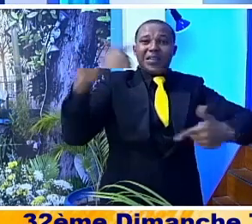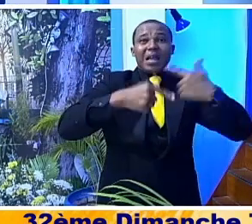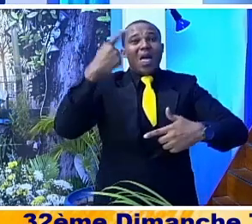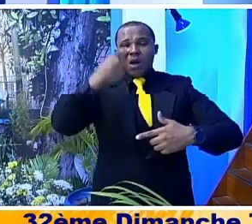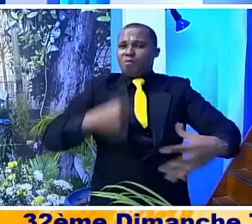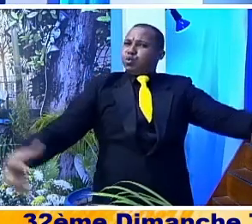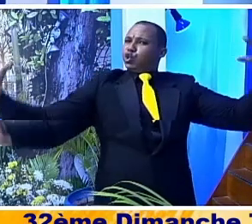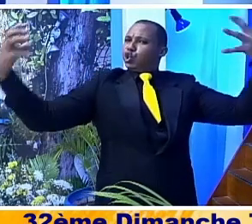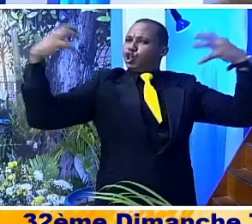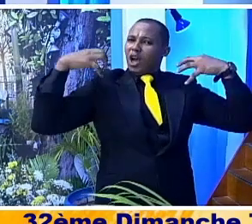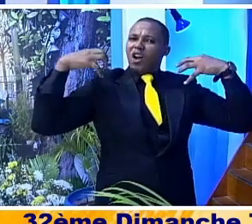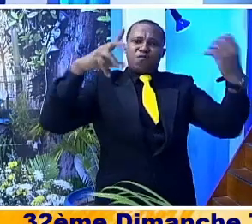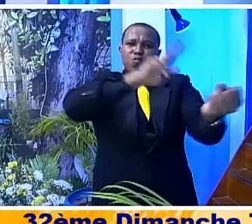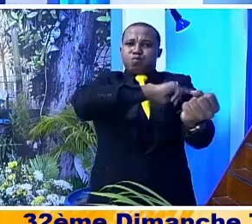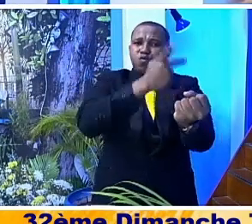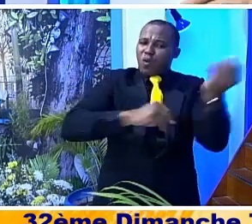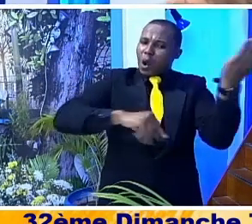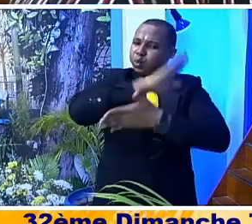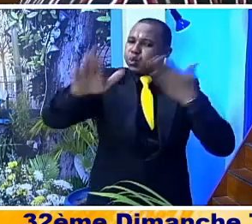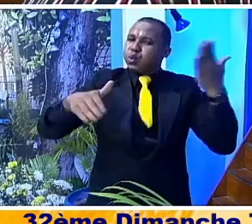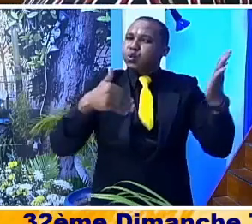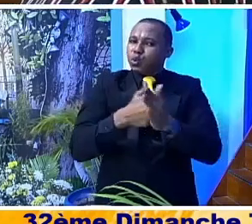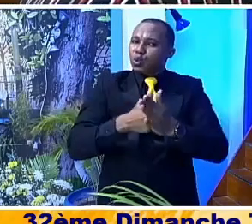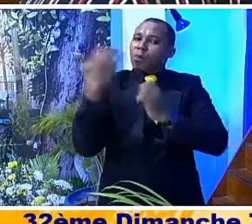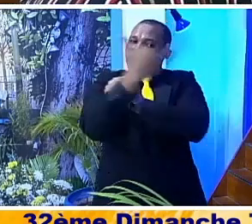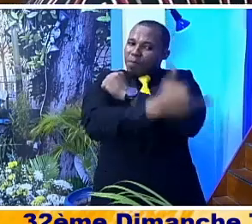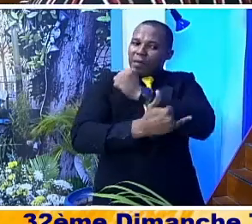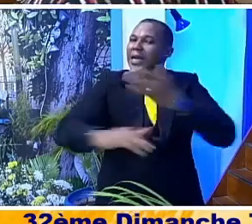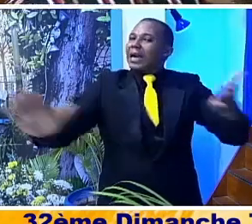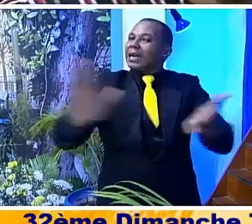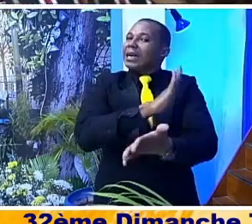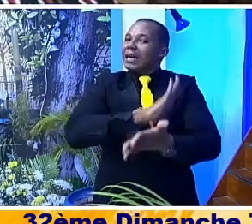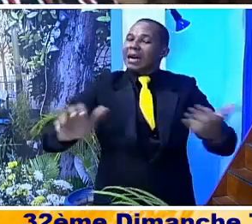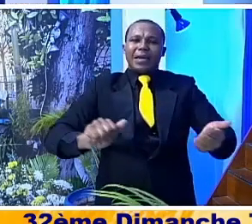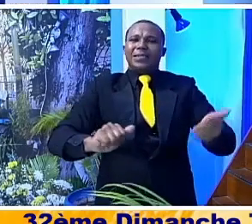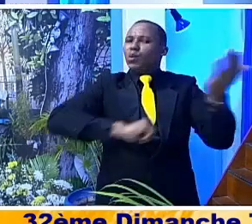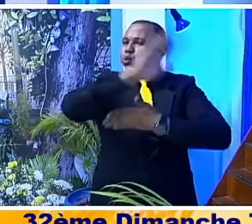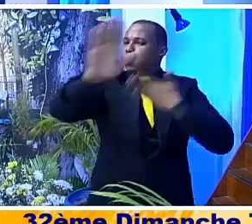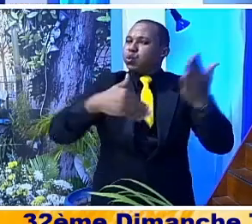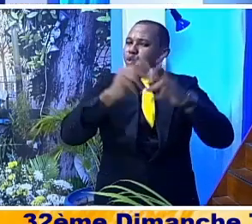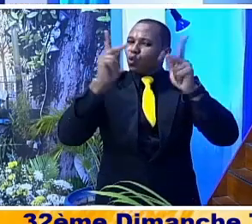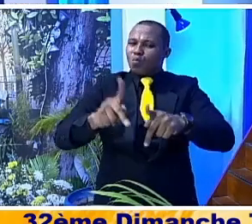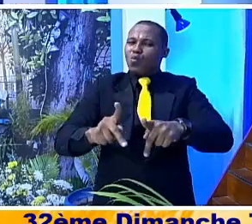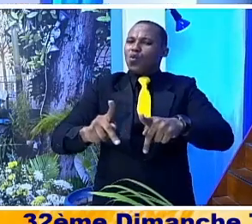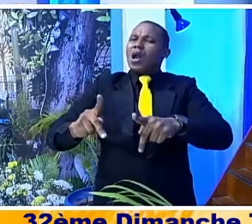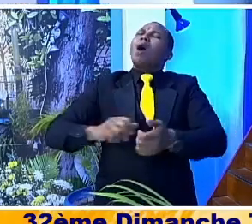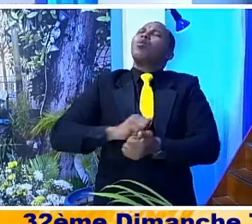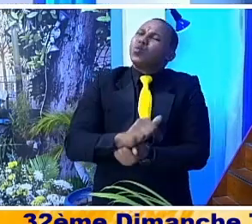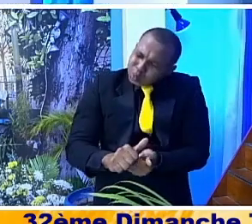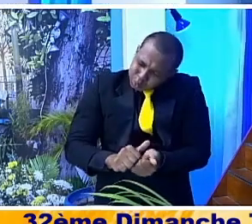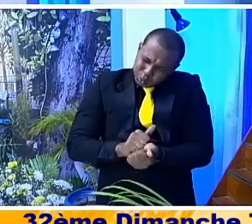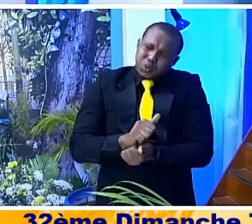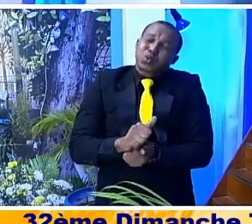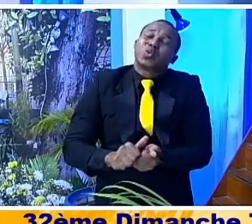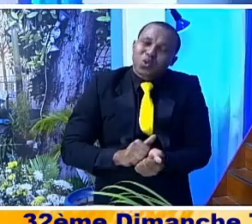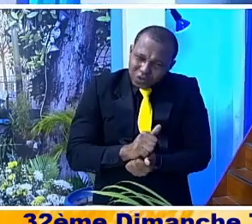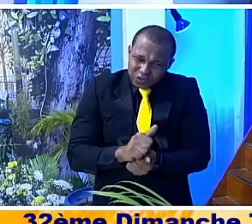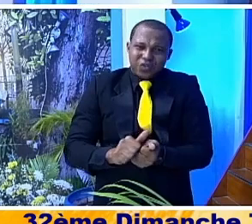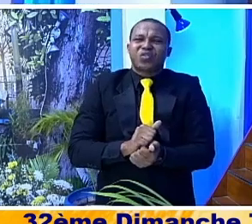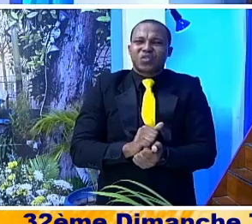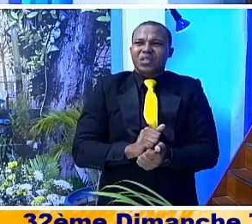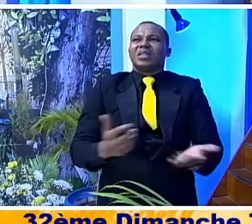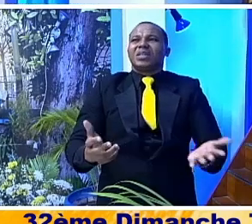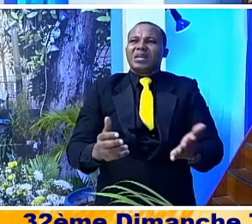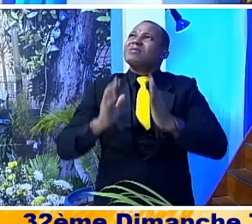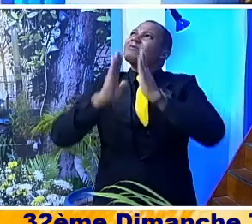batailles là, tout pays a crasé, tout le monde a souffert, puis mettons. Et jusqu'à présent, nous avons battu l'estomac nous toujours. On nous a